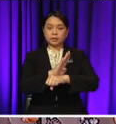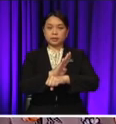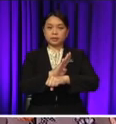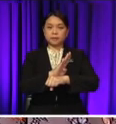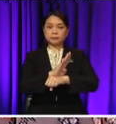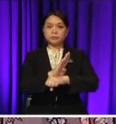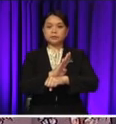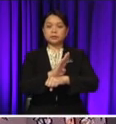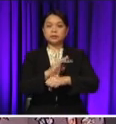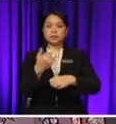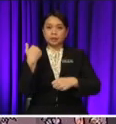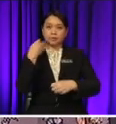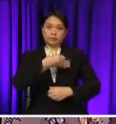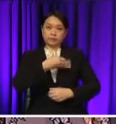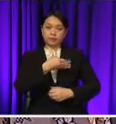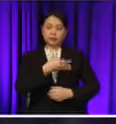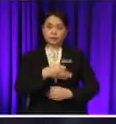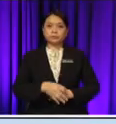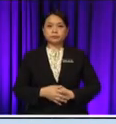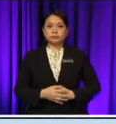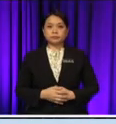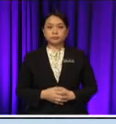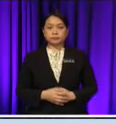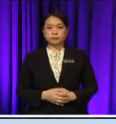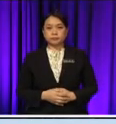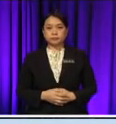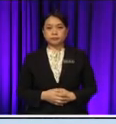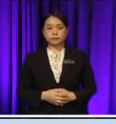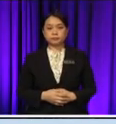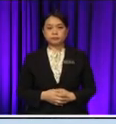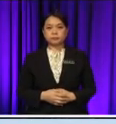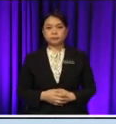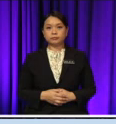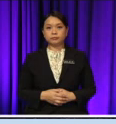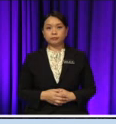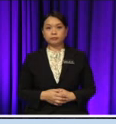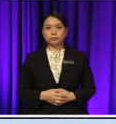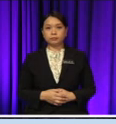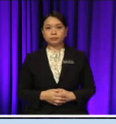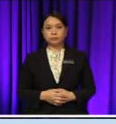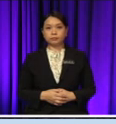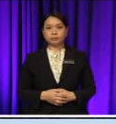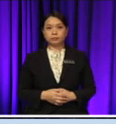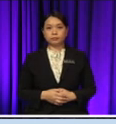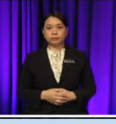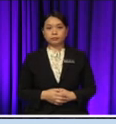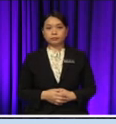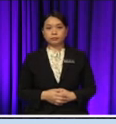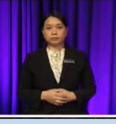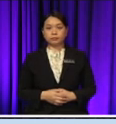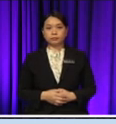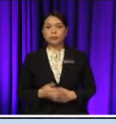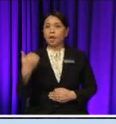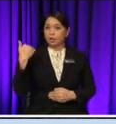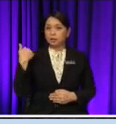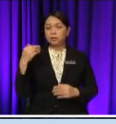kepada perkusian coba Menunjukkan kita pengasingan bagi untung rugi di